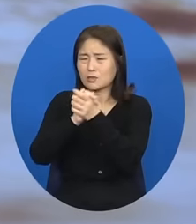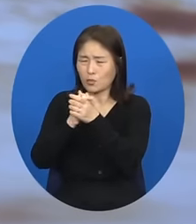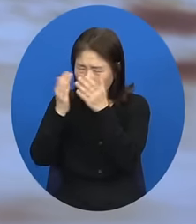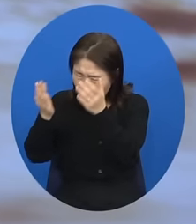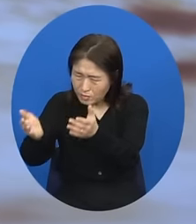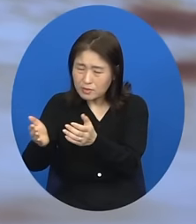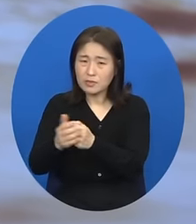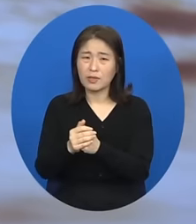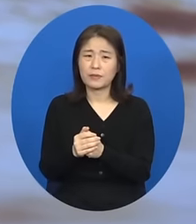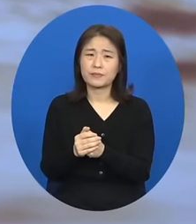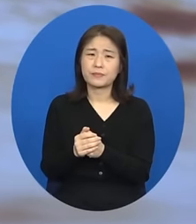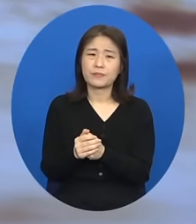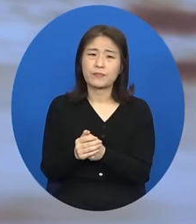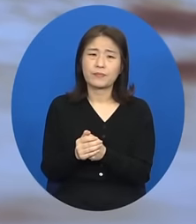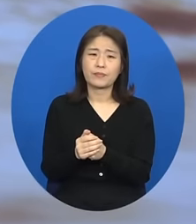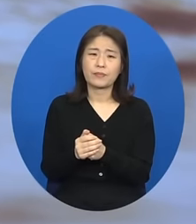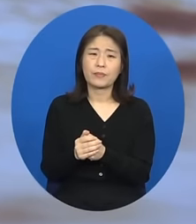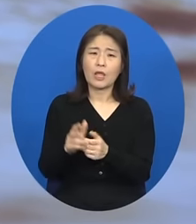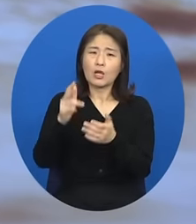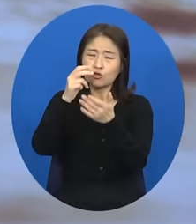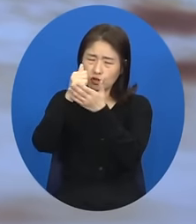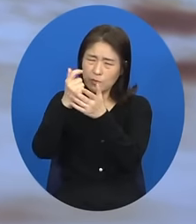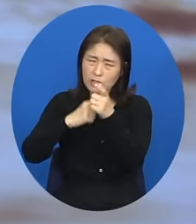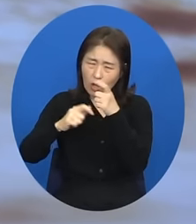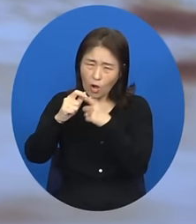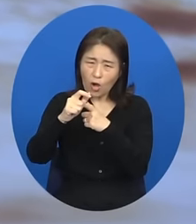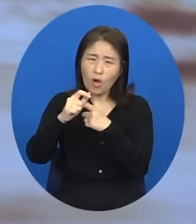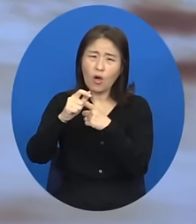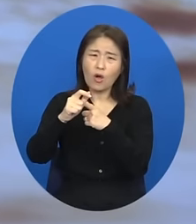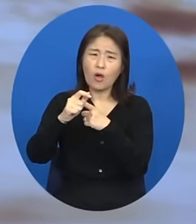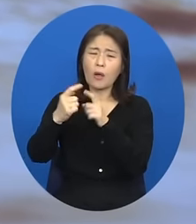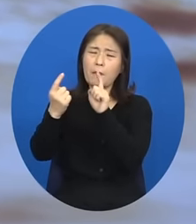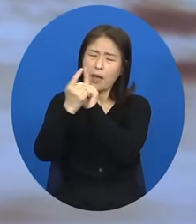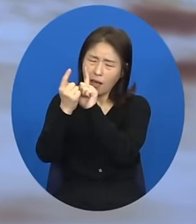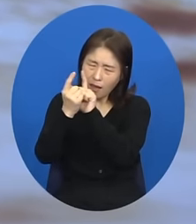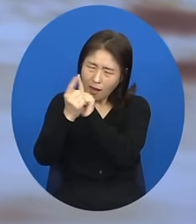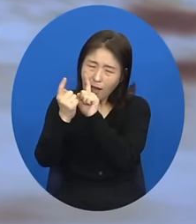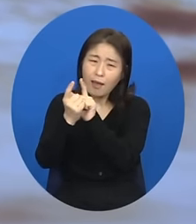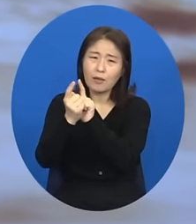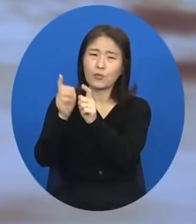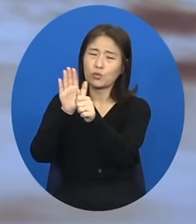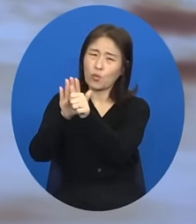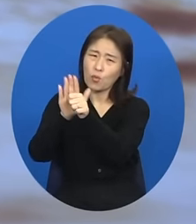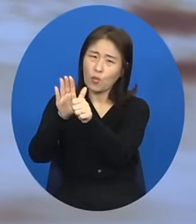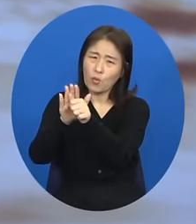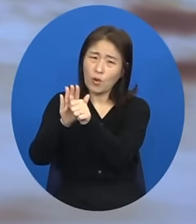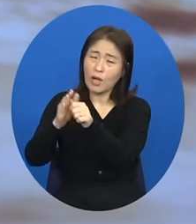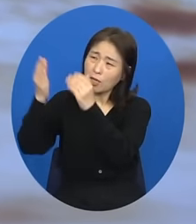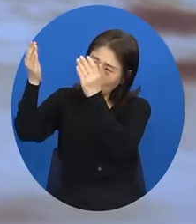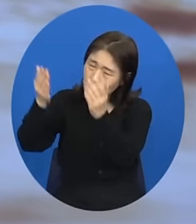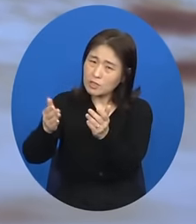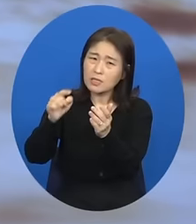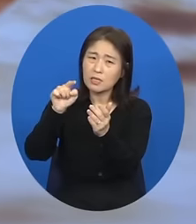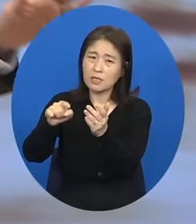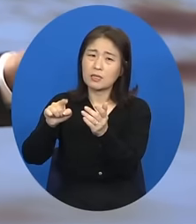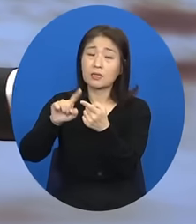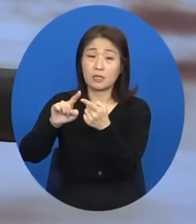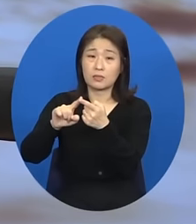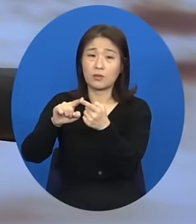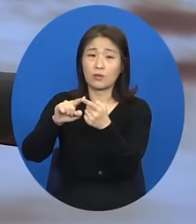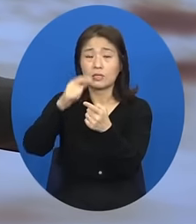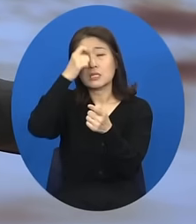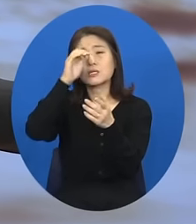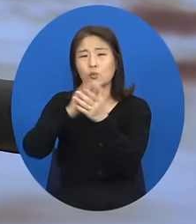불러주셨으니까 사용하시기를, 주님을 더 만나기를 간절히 기도했어요. 그렇게 기도를 하고